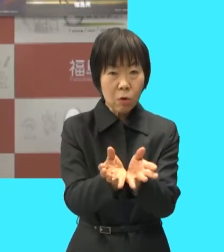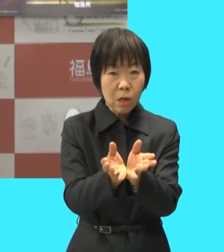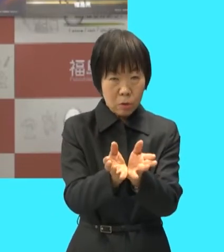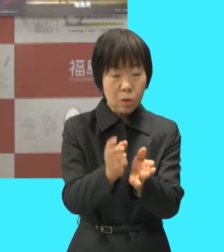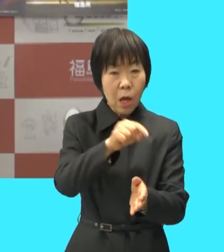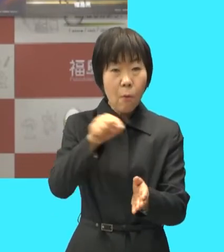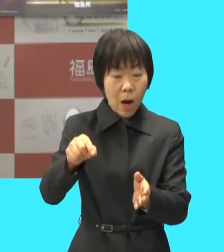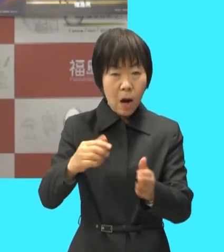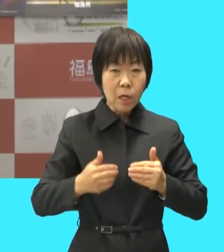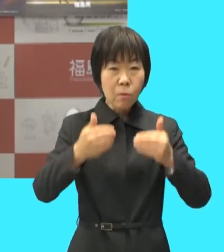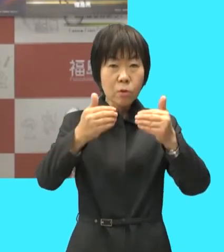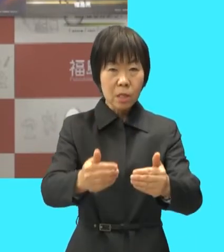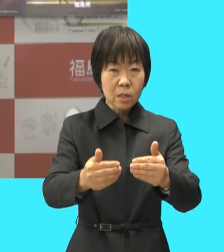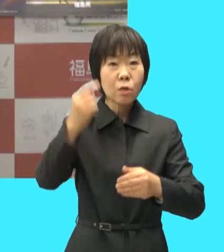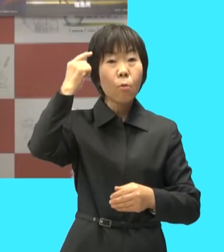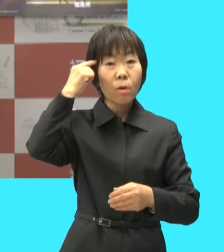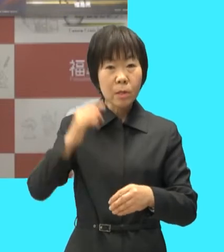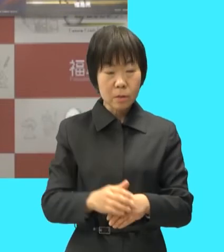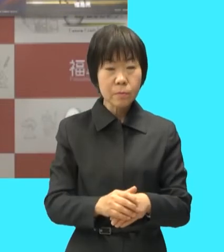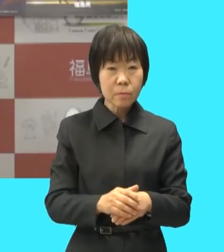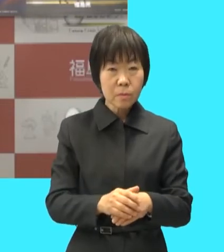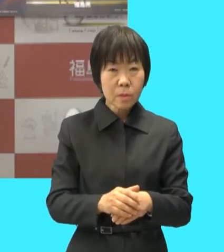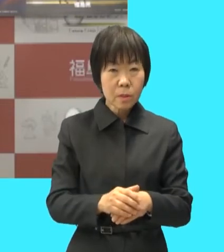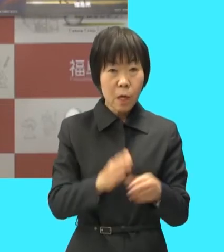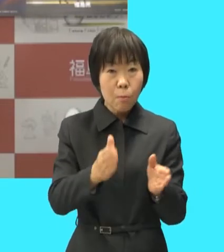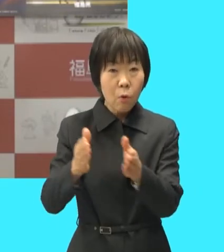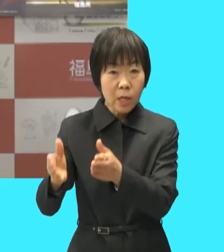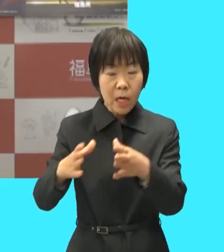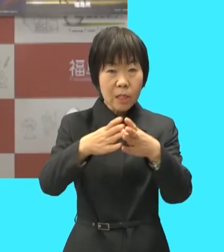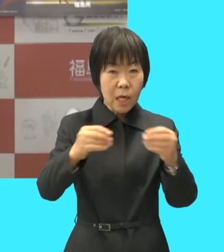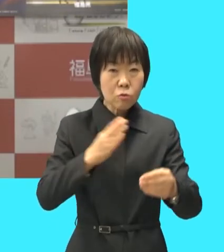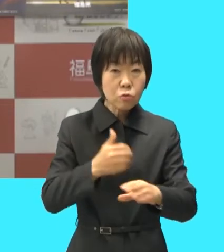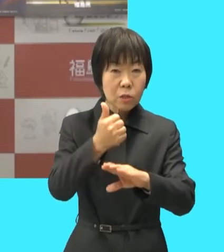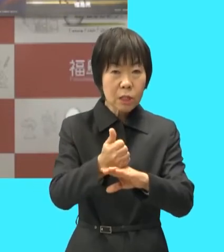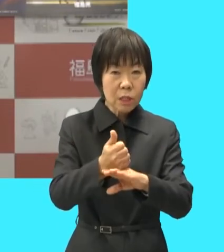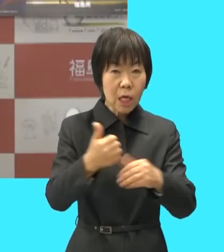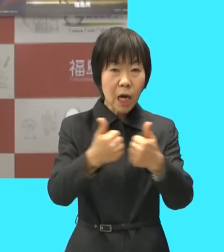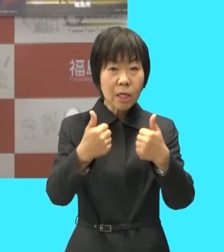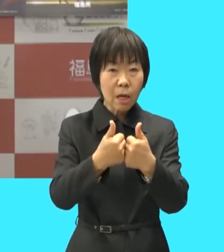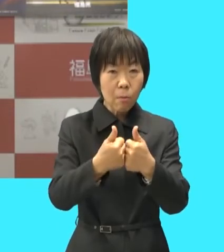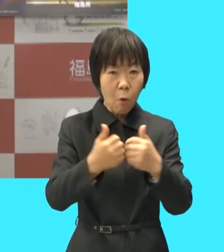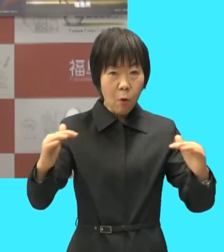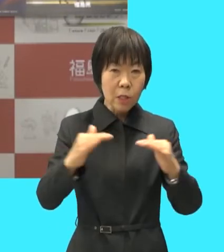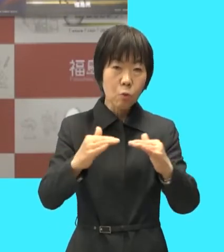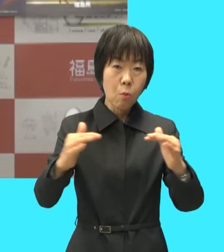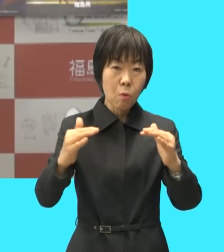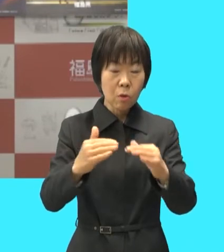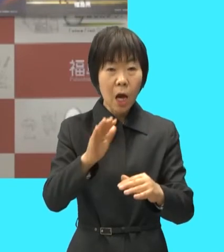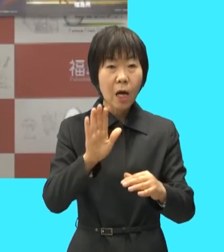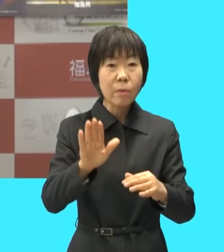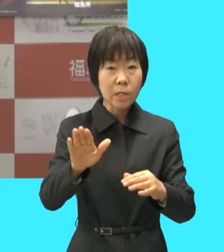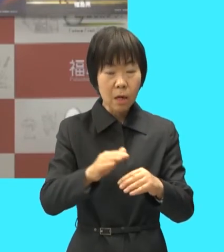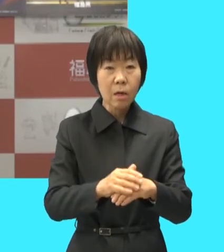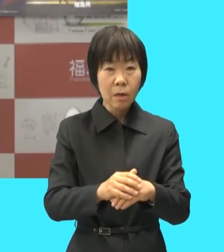前進かと捉えております。一方で全国知事会議でも非常に熱く議論が交わされたところ